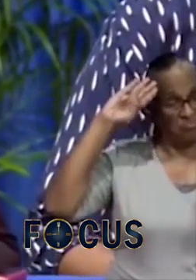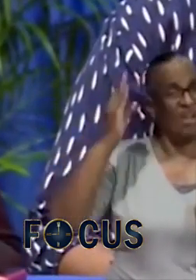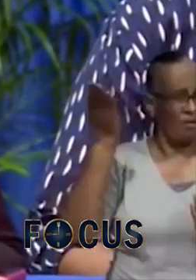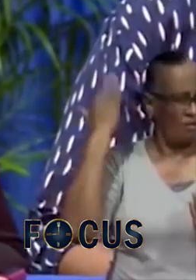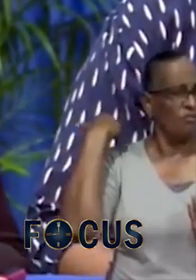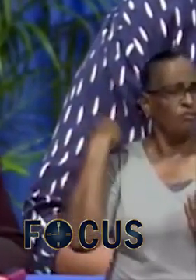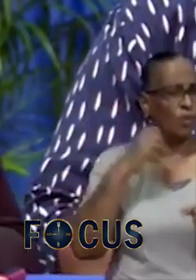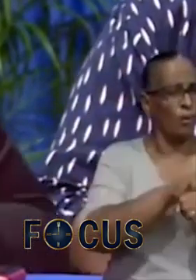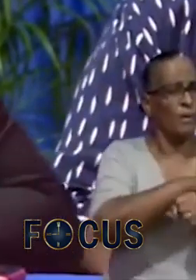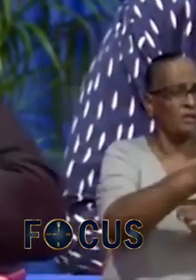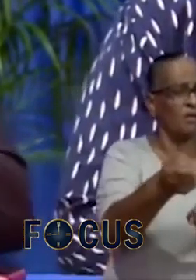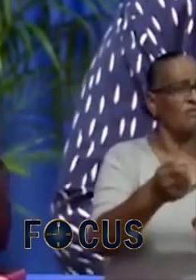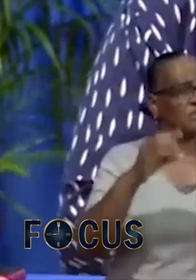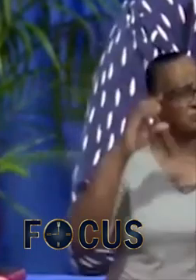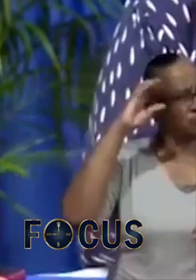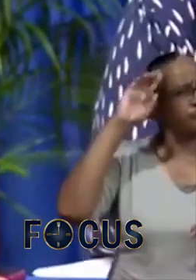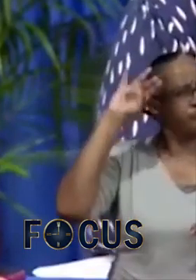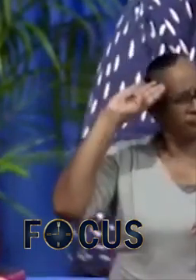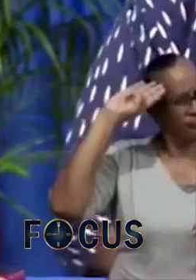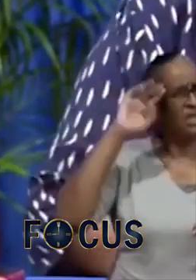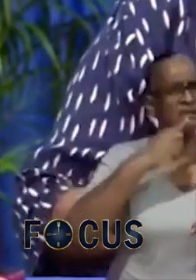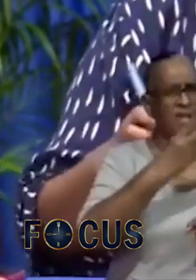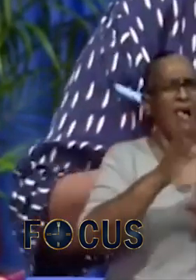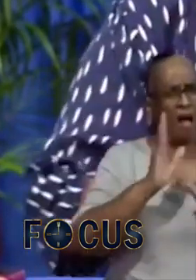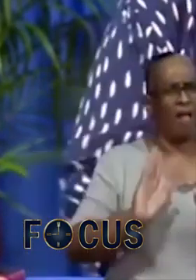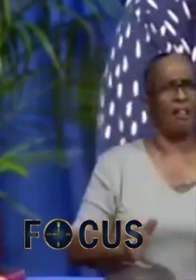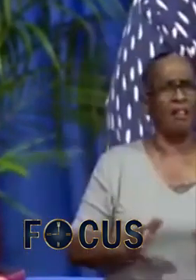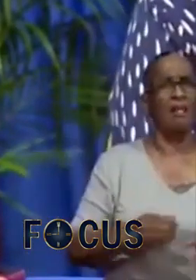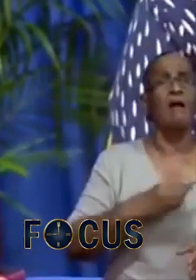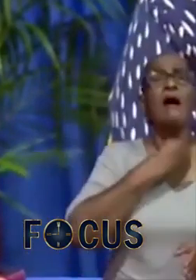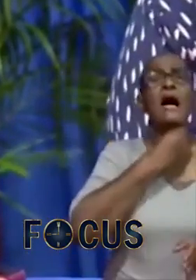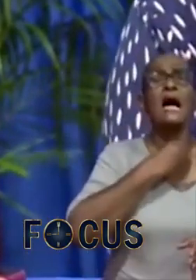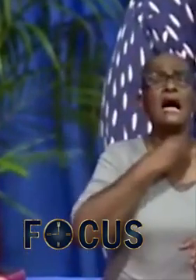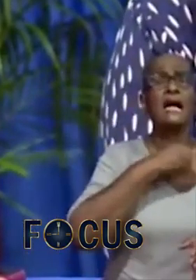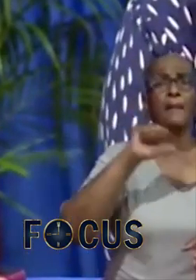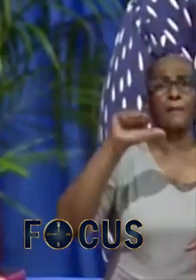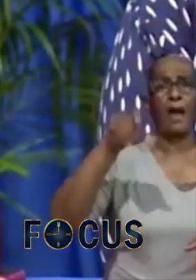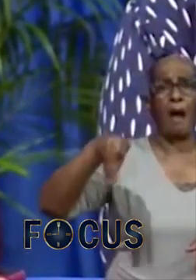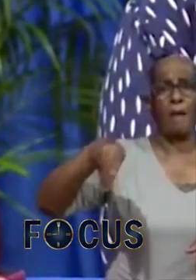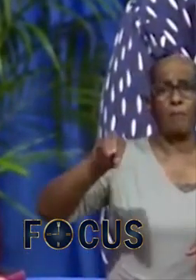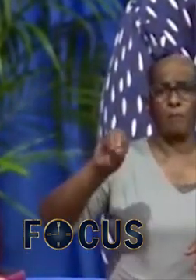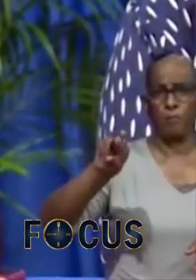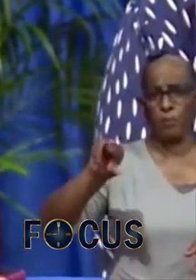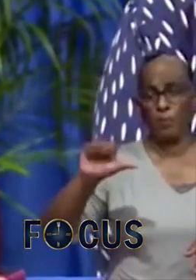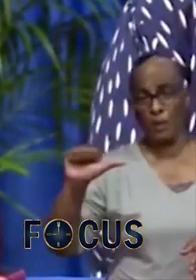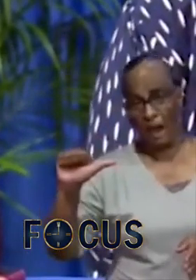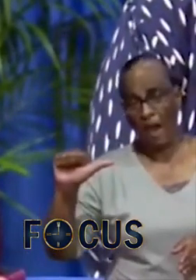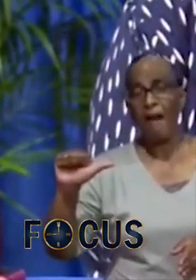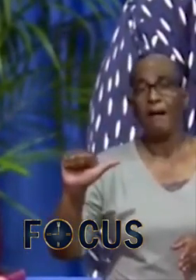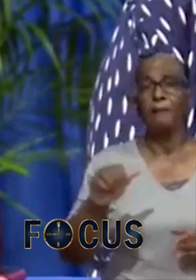vorige persconferentie. De Gripolite Apura.